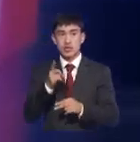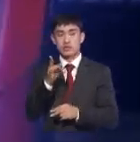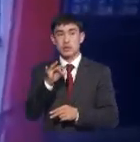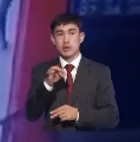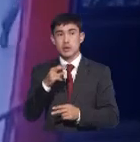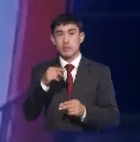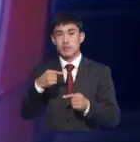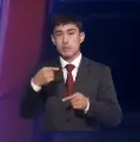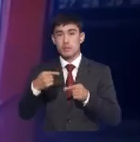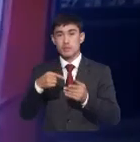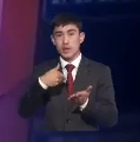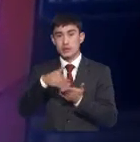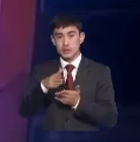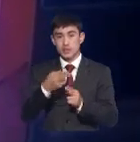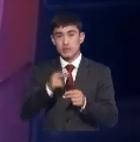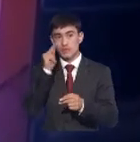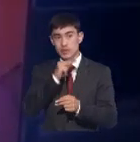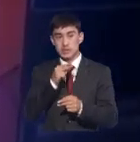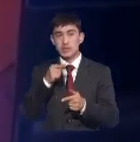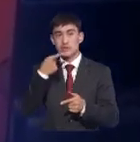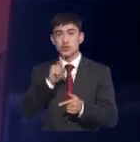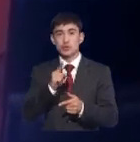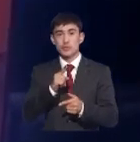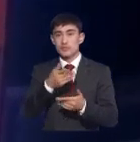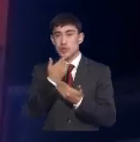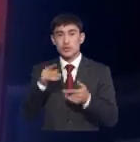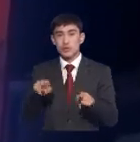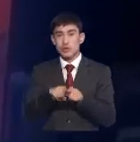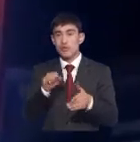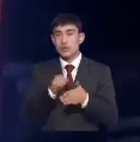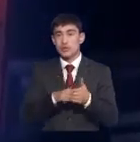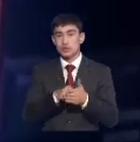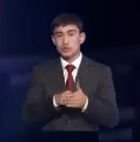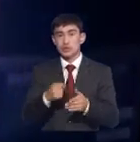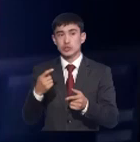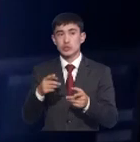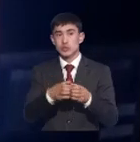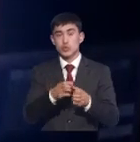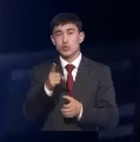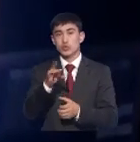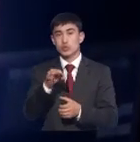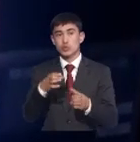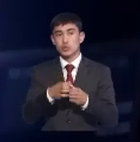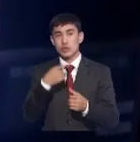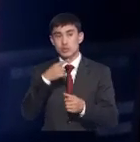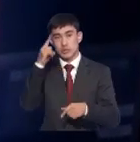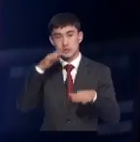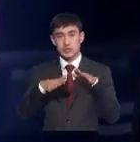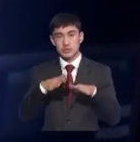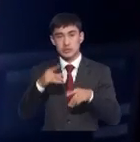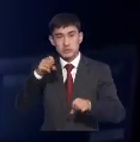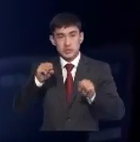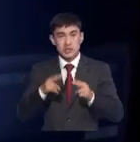опроверг предъявленное ему обвинение и заявил что не имеет никакого отношения к Хуторской группе отметим что он подозревается в